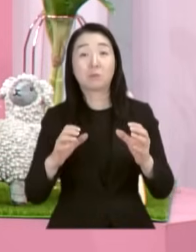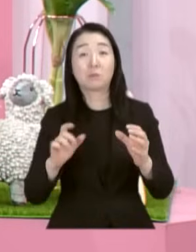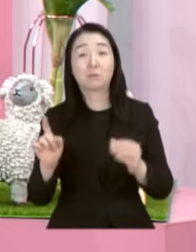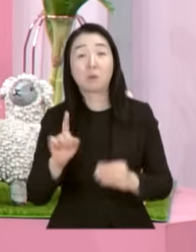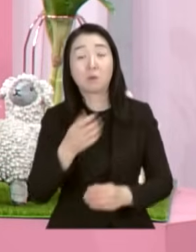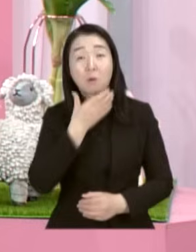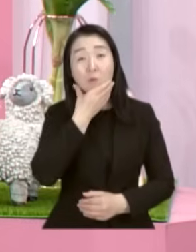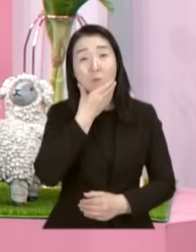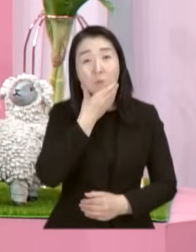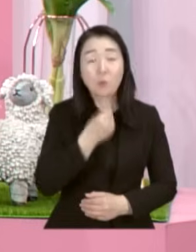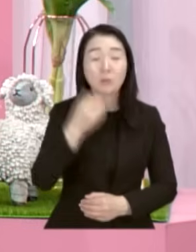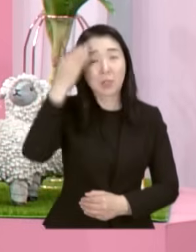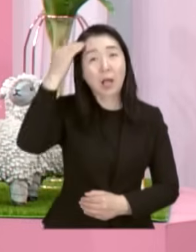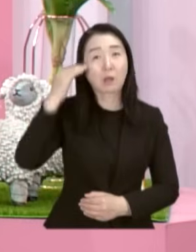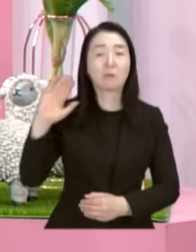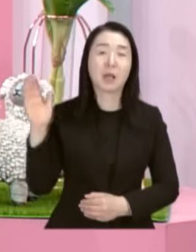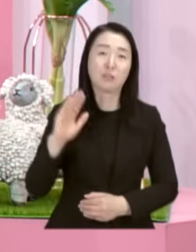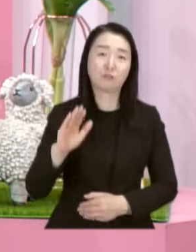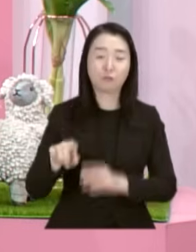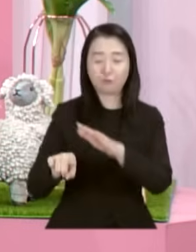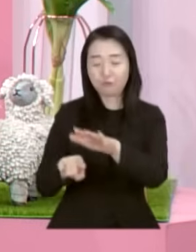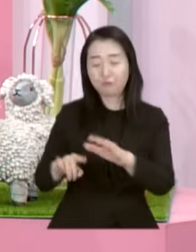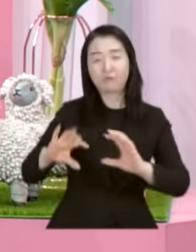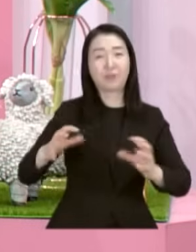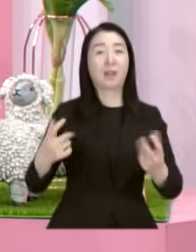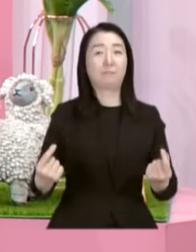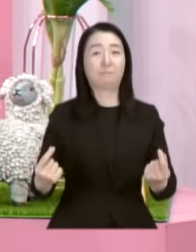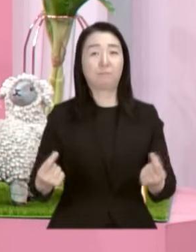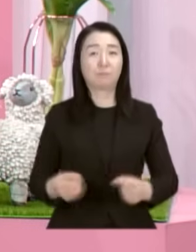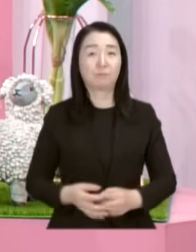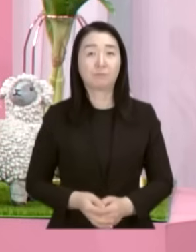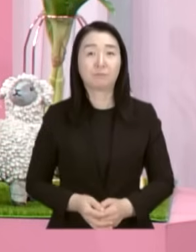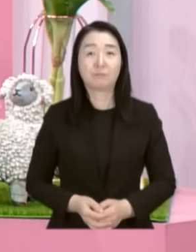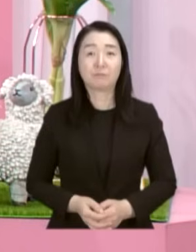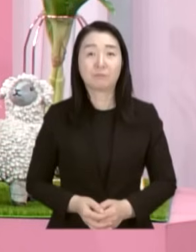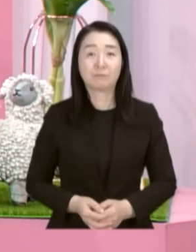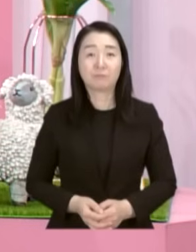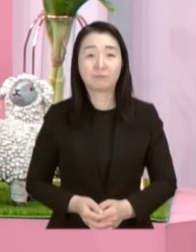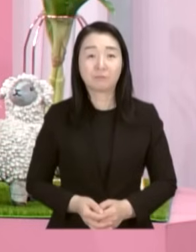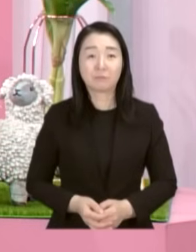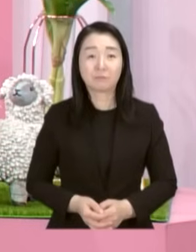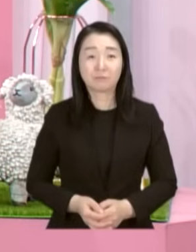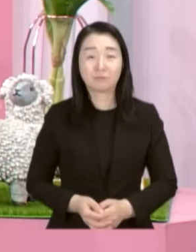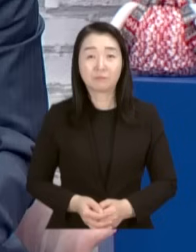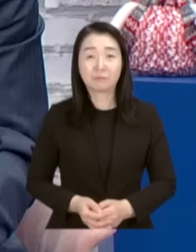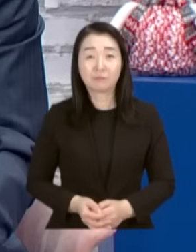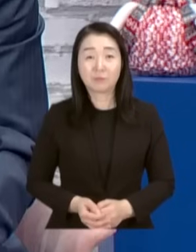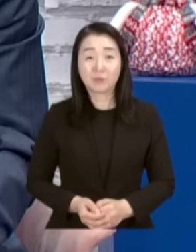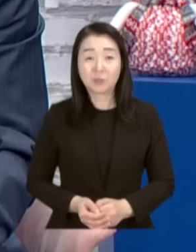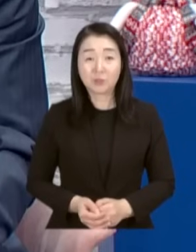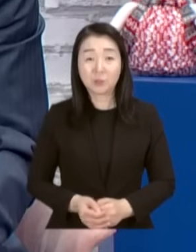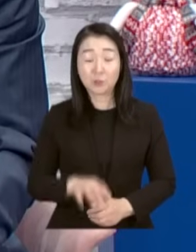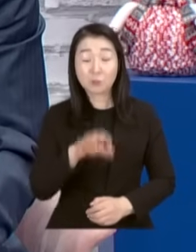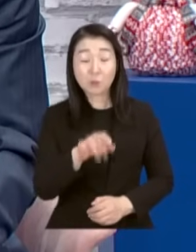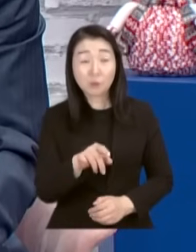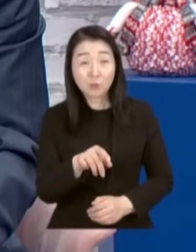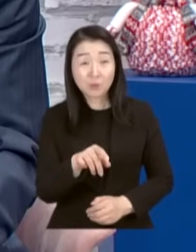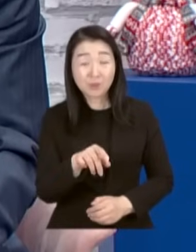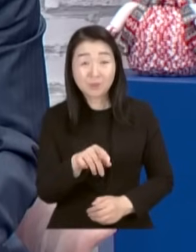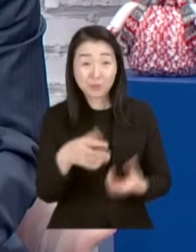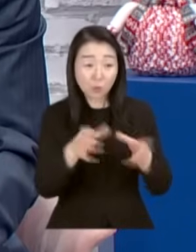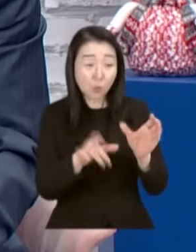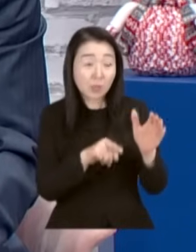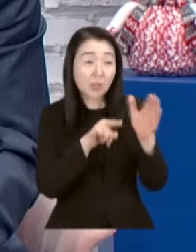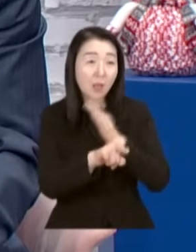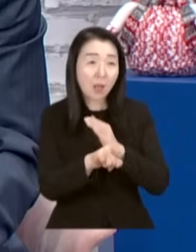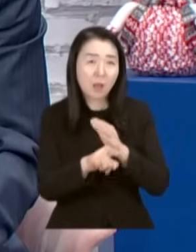대한민국은 복지 한국이 아니라 후진국이 되는 겁니다. 네. 지금도 그 자리에 가면은 그래도 내 허기진